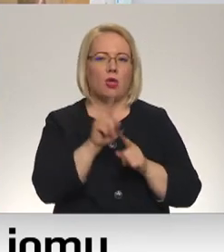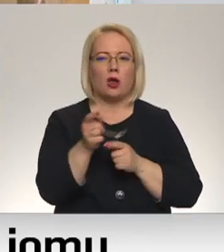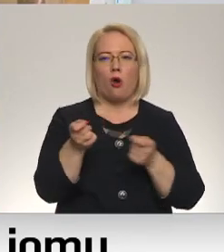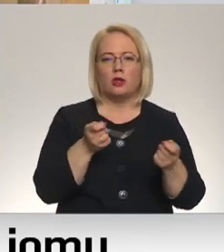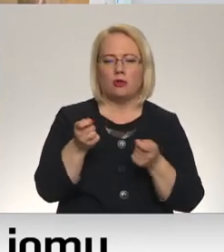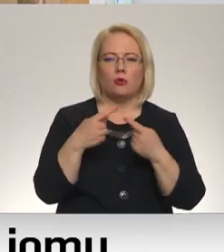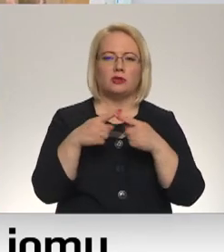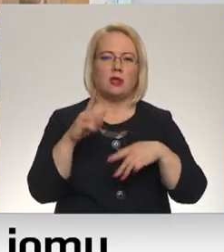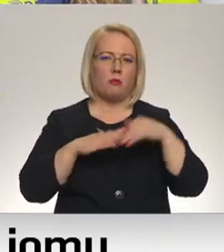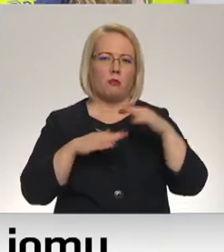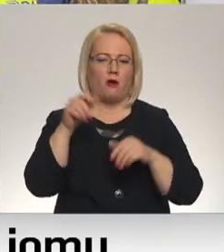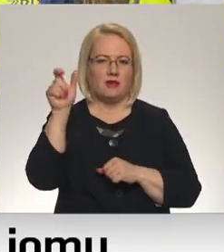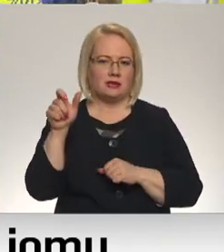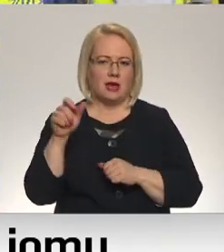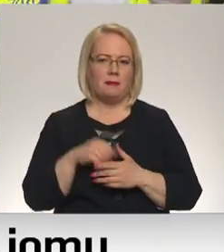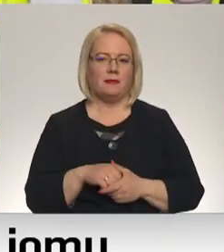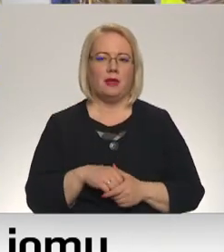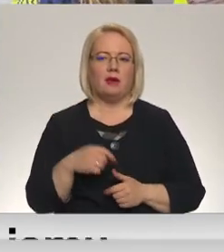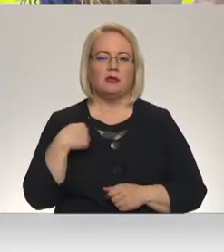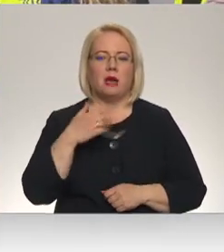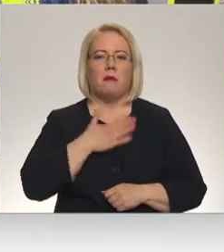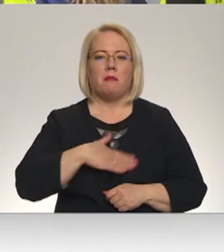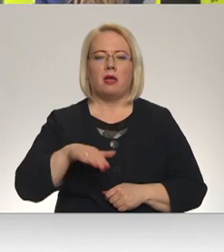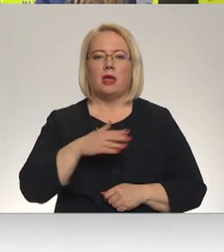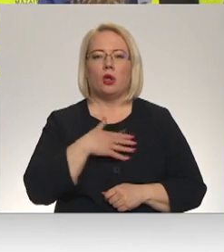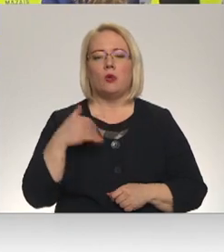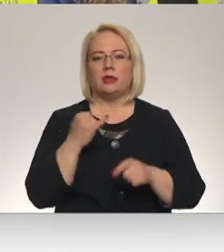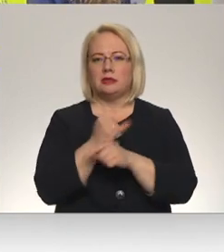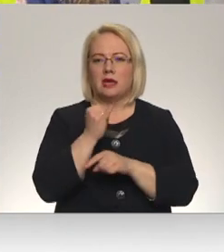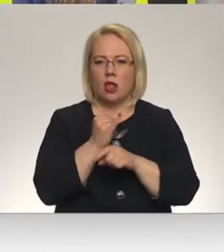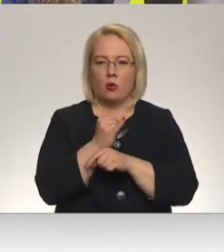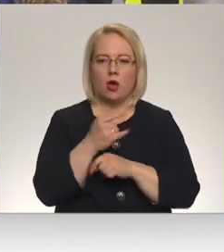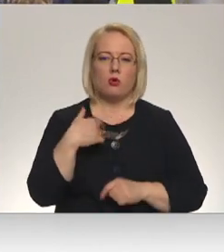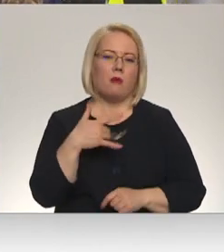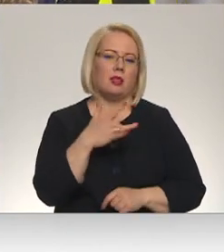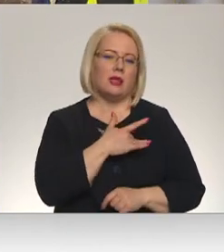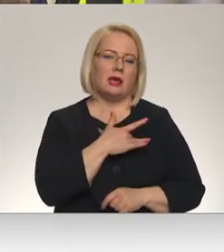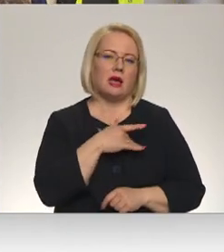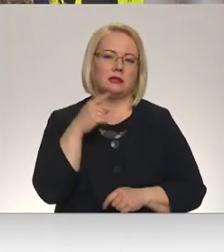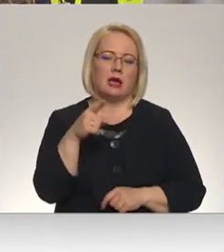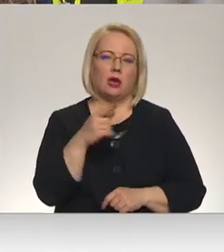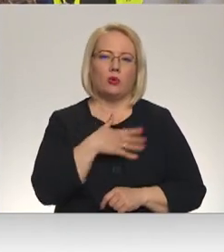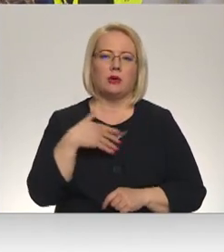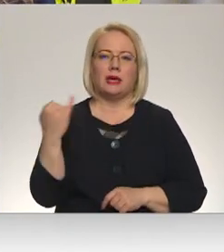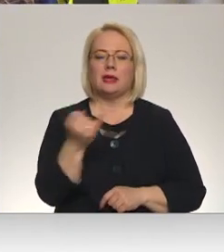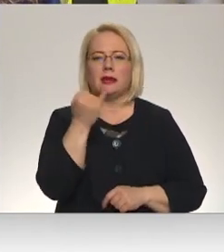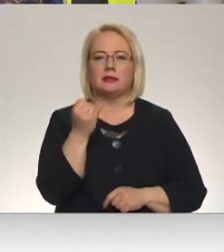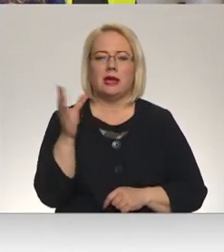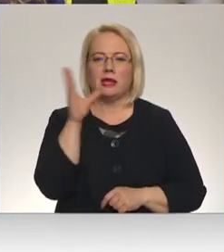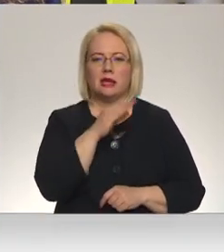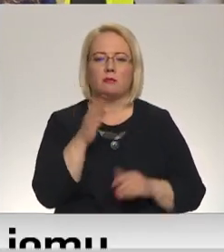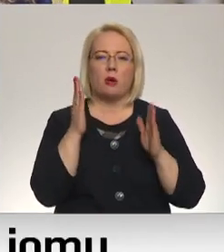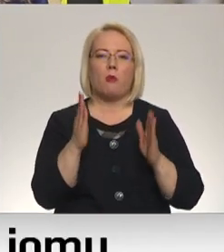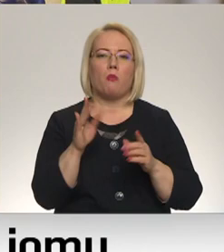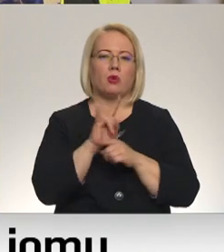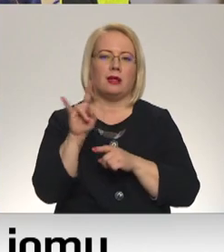citām profesijām. Īstenībā man ļoti patīk ceļot, un man likās, tā ir ļoti interesanta iespēja atkal pabūt lidostā